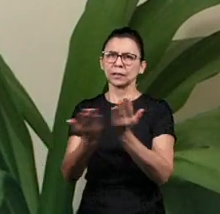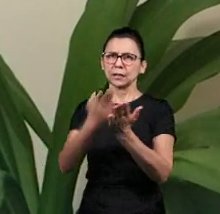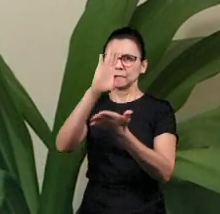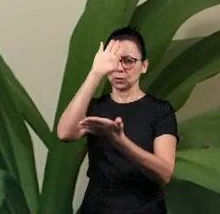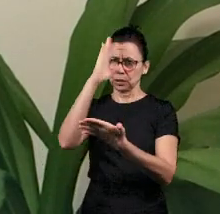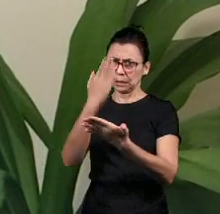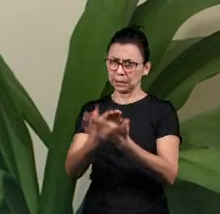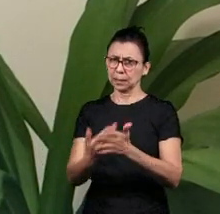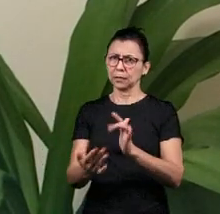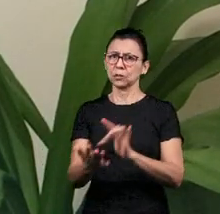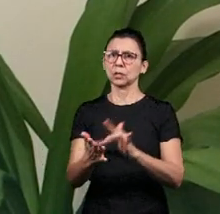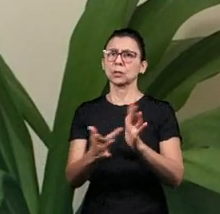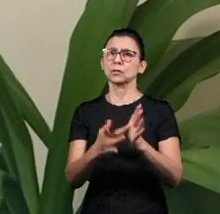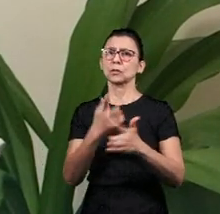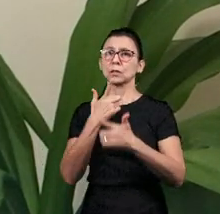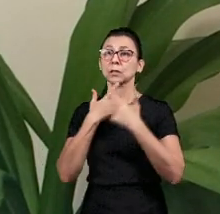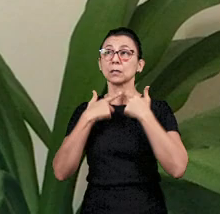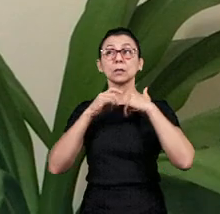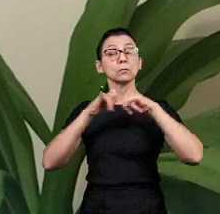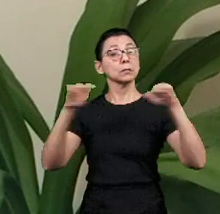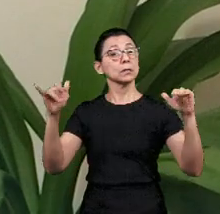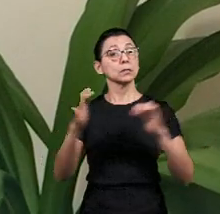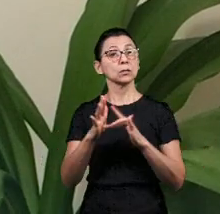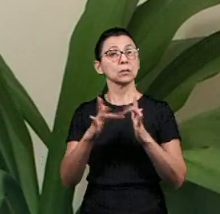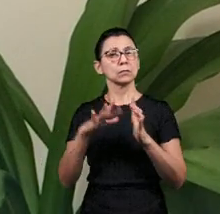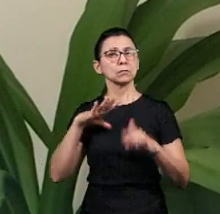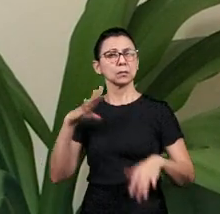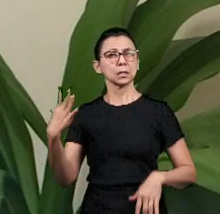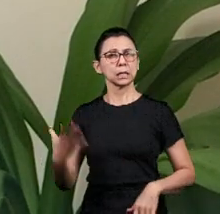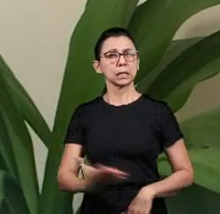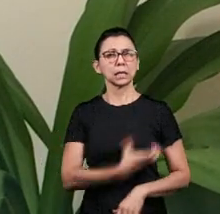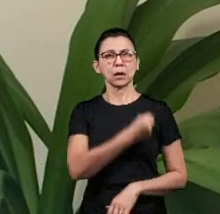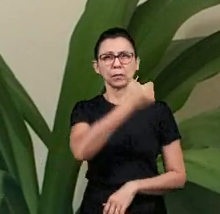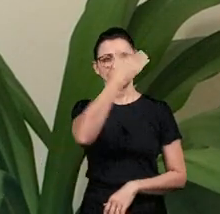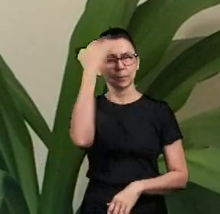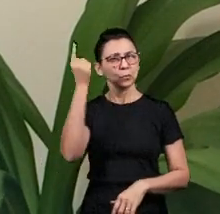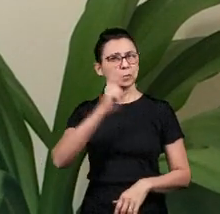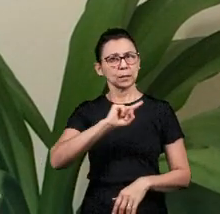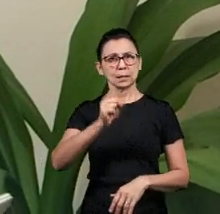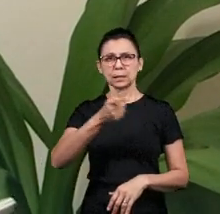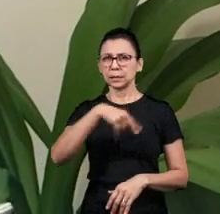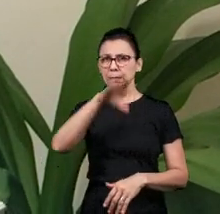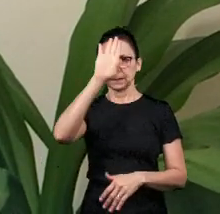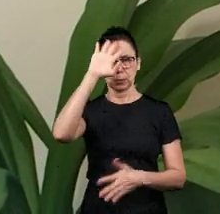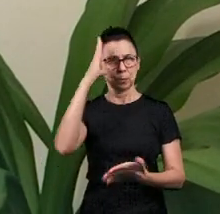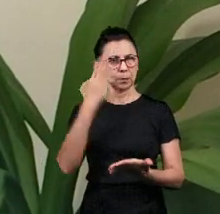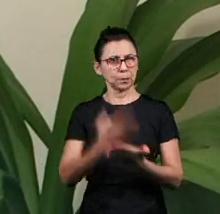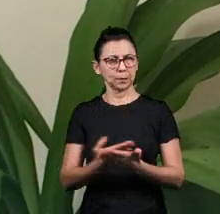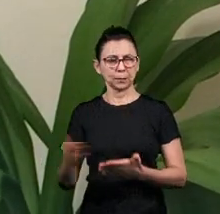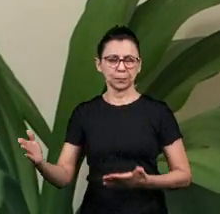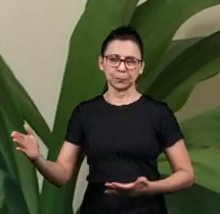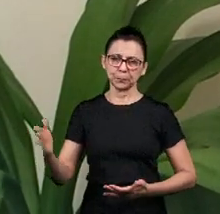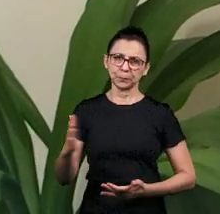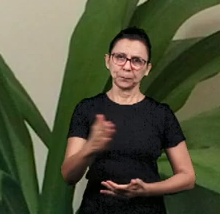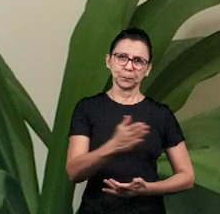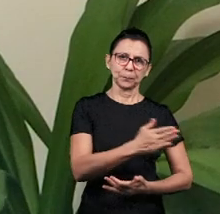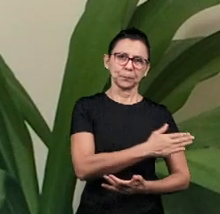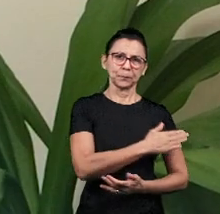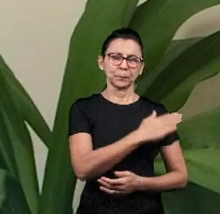désir d'annoncer que Jésus est le Sauveur pour ceux qui n'ont pas encore cru. Nous allons donc maintenant à notre deuxième